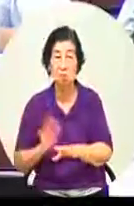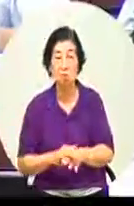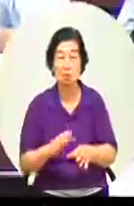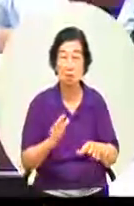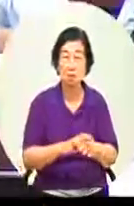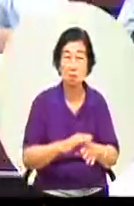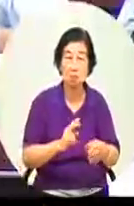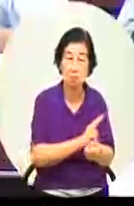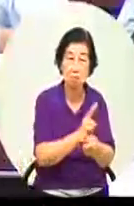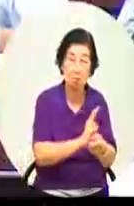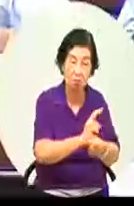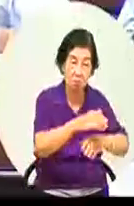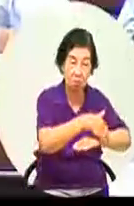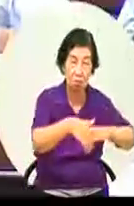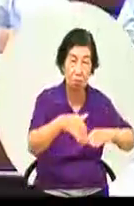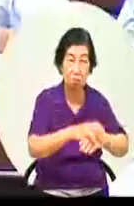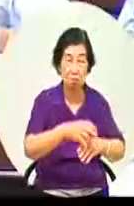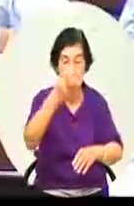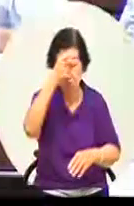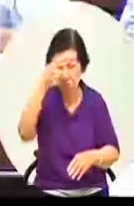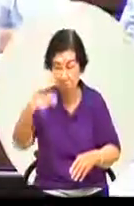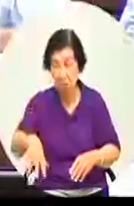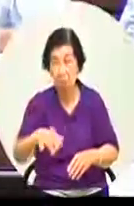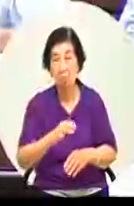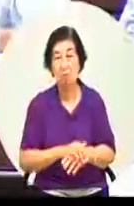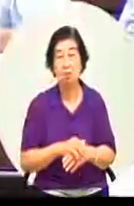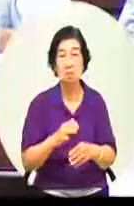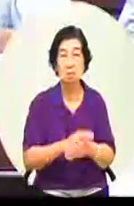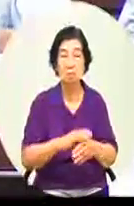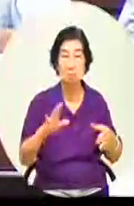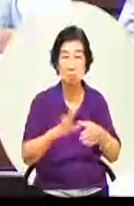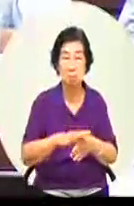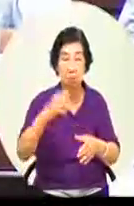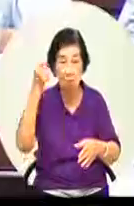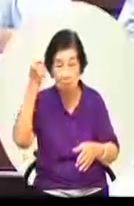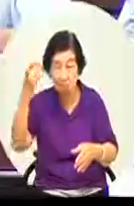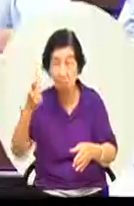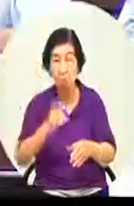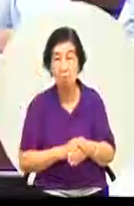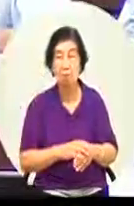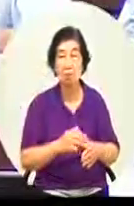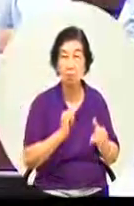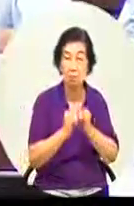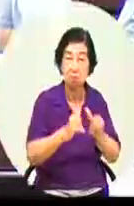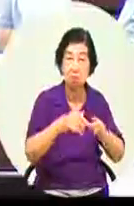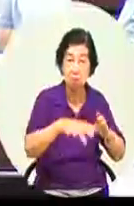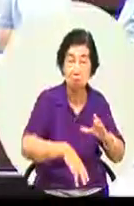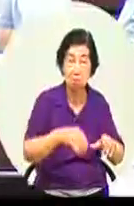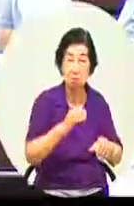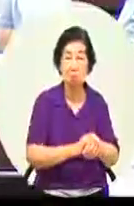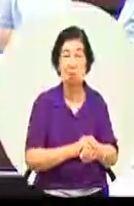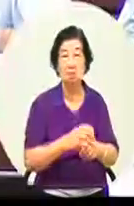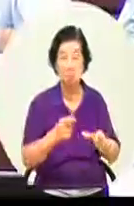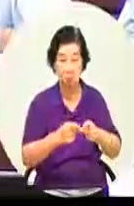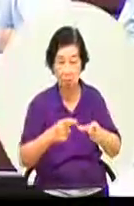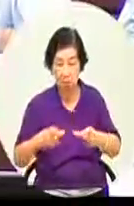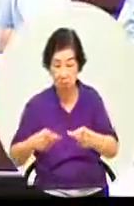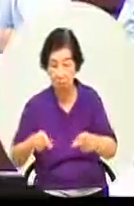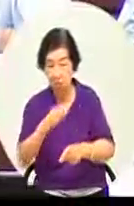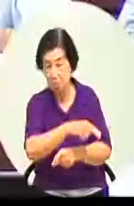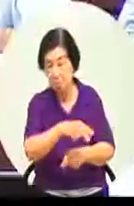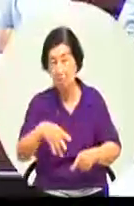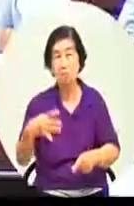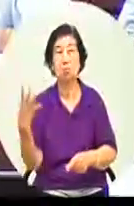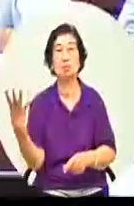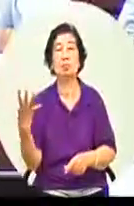察官吏的这个派出所，还有我们的文贤社区，还有我们的海洋湿地公园，这都是我们林鹏很重要的观光资源，所以